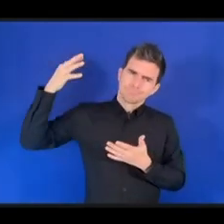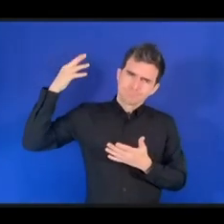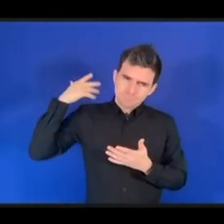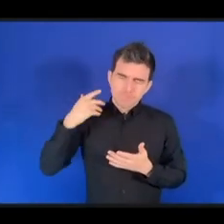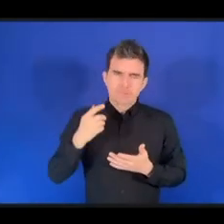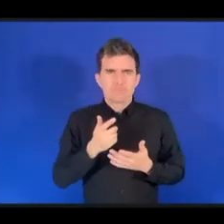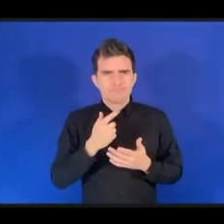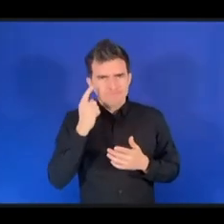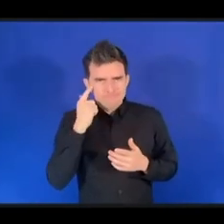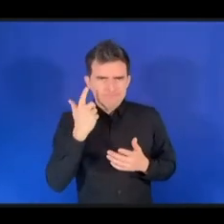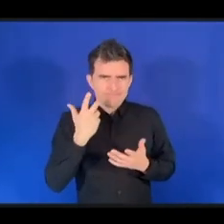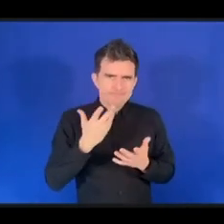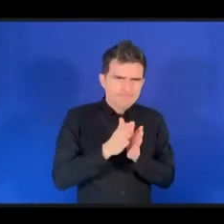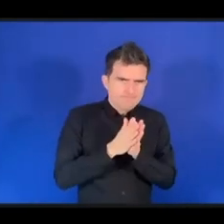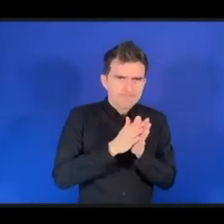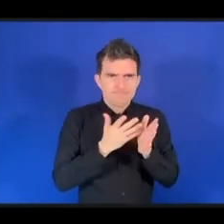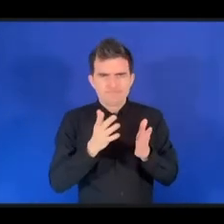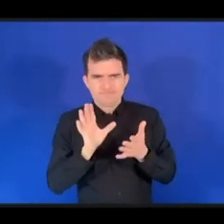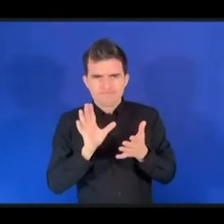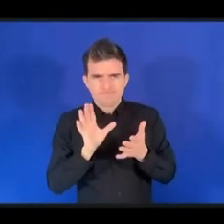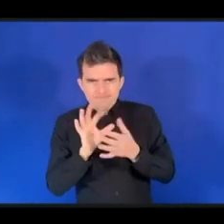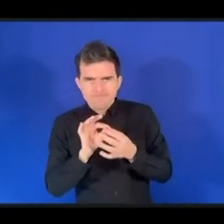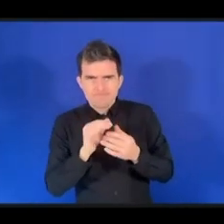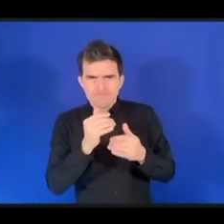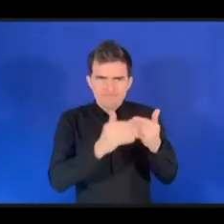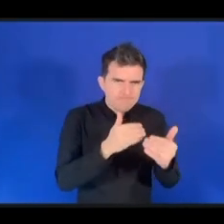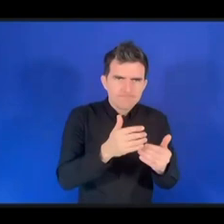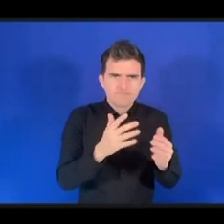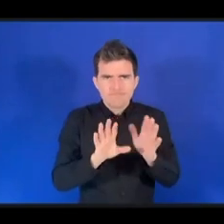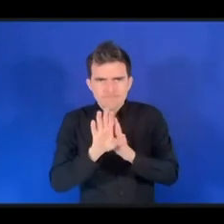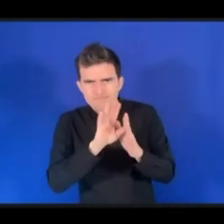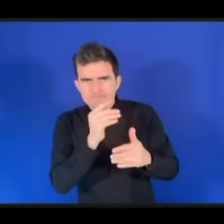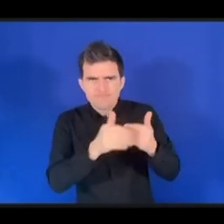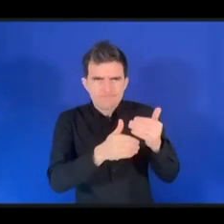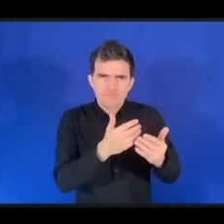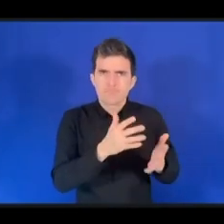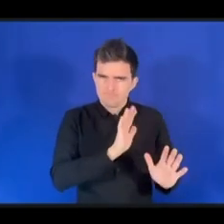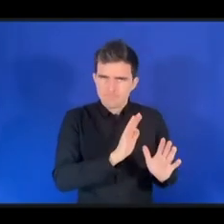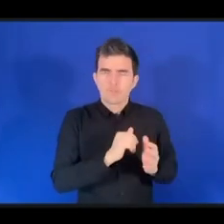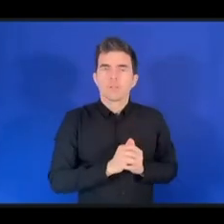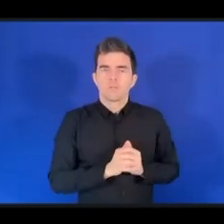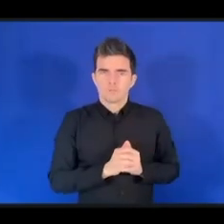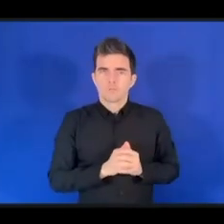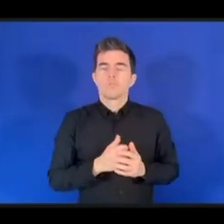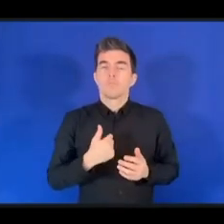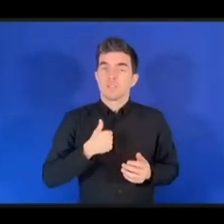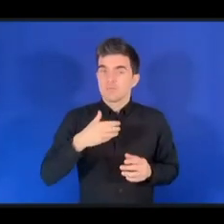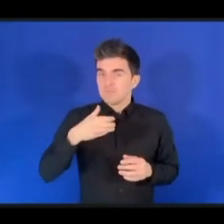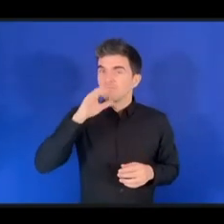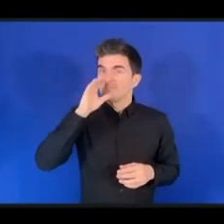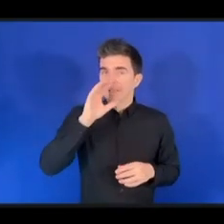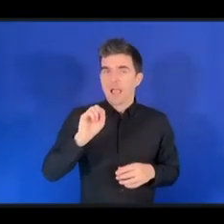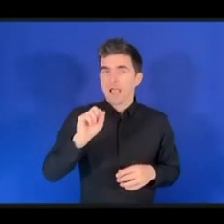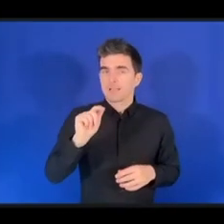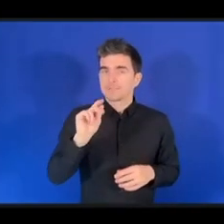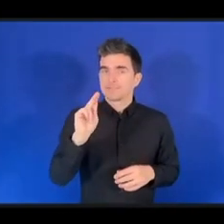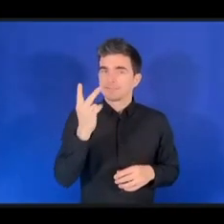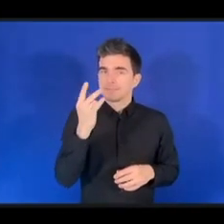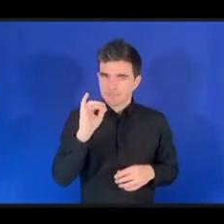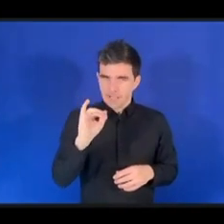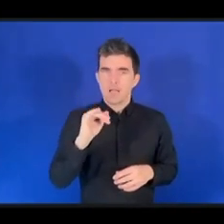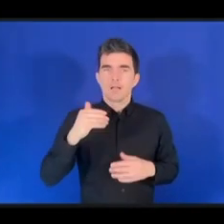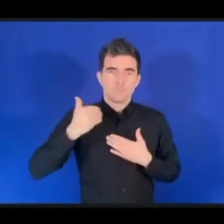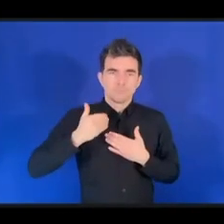ساكيه انا نحن نشرب الساكي يوميا حتى